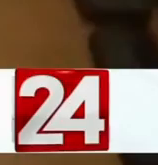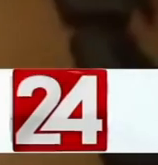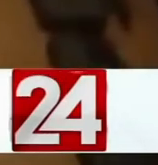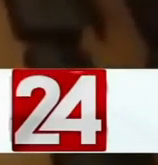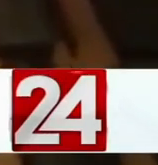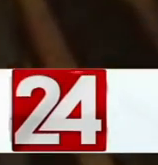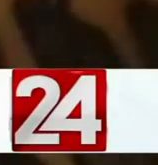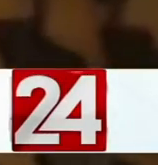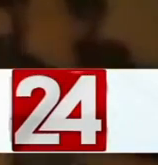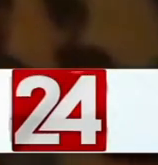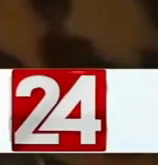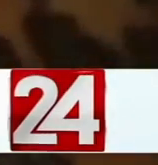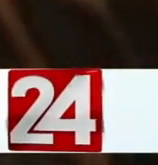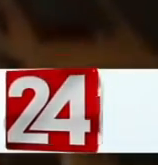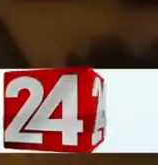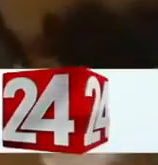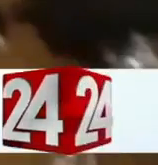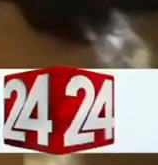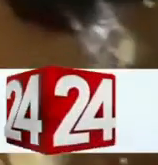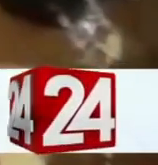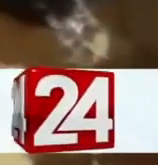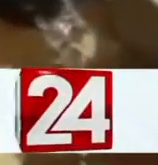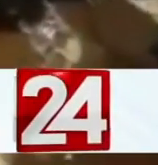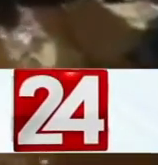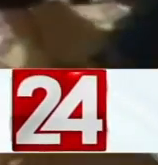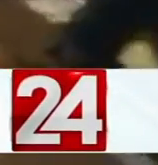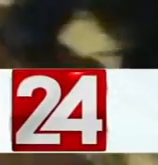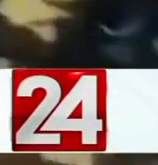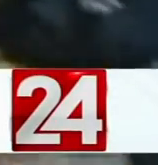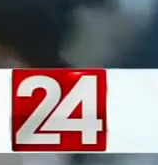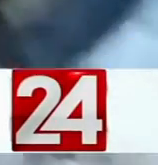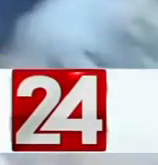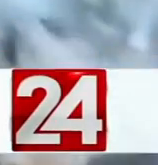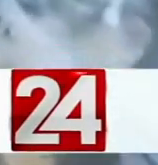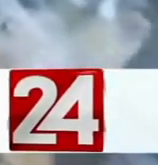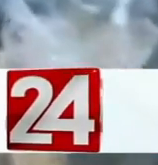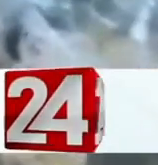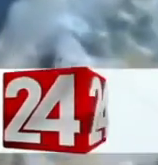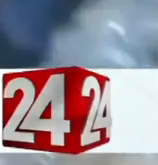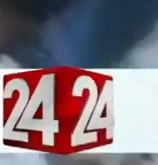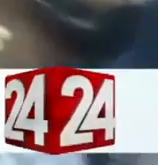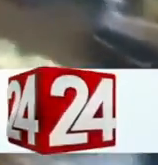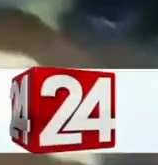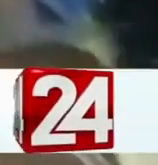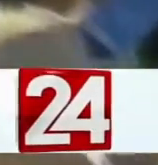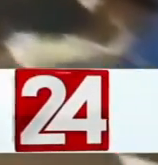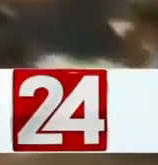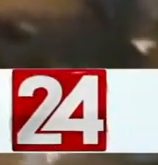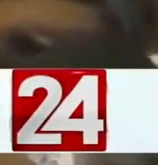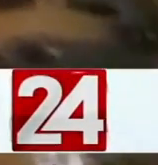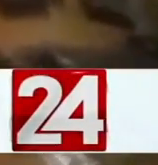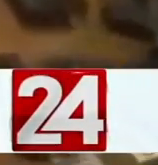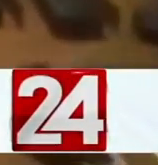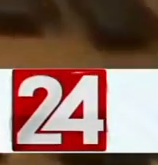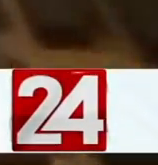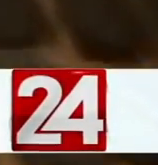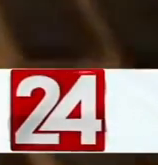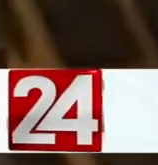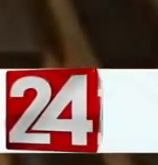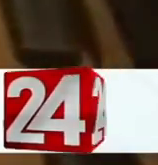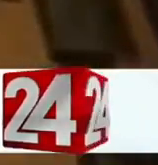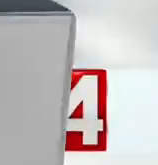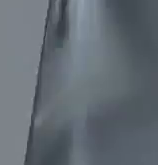Exclusive! Ang nabistong mga kontrabando sa condo unit ng pugante umanong Taiwanese national.